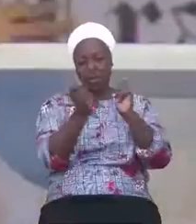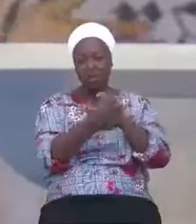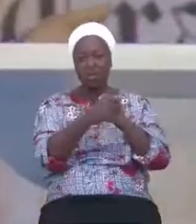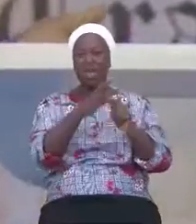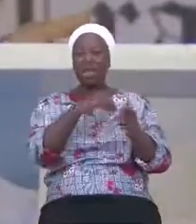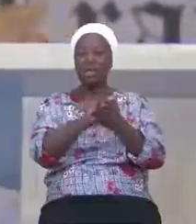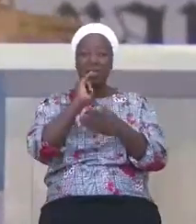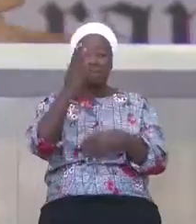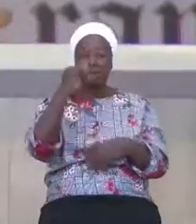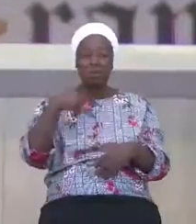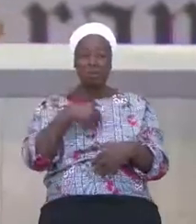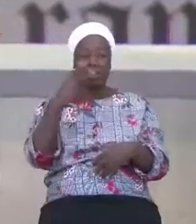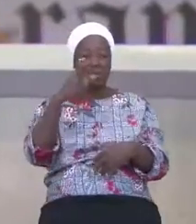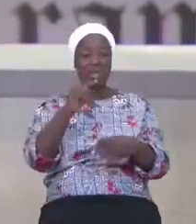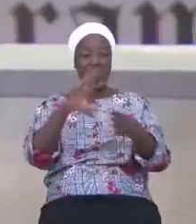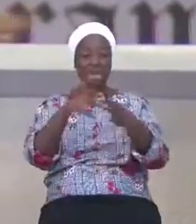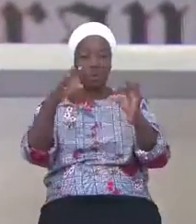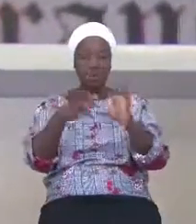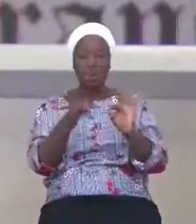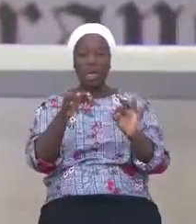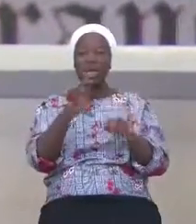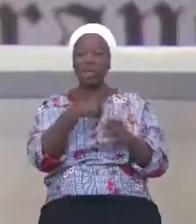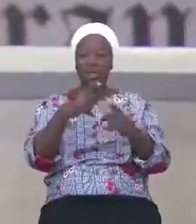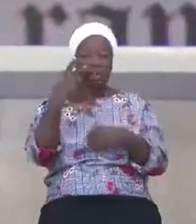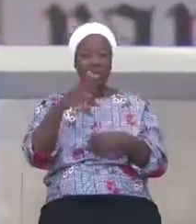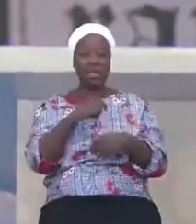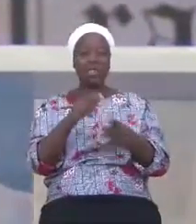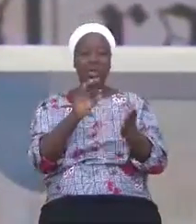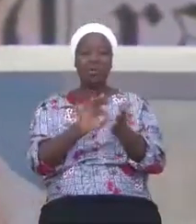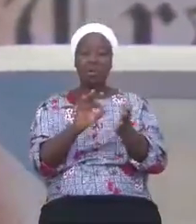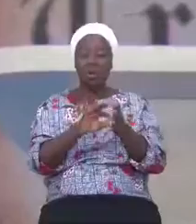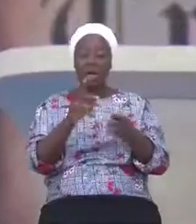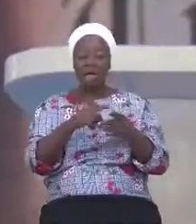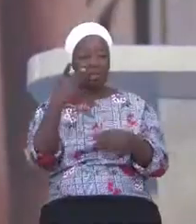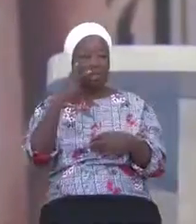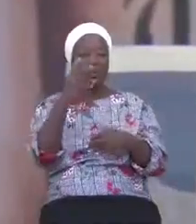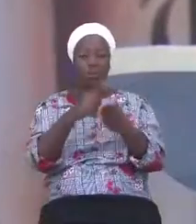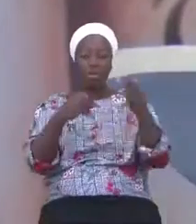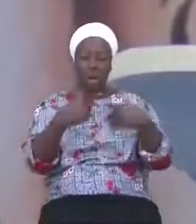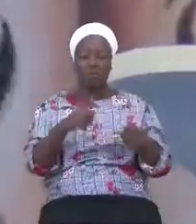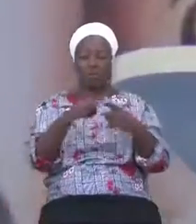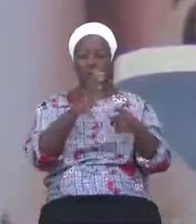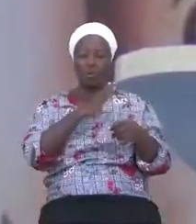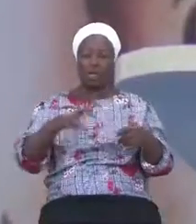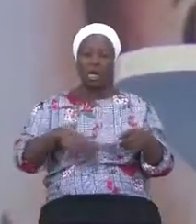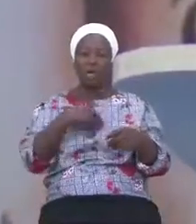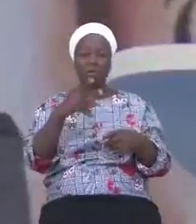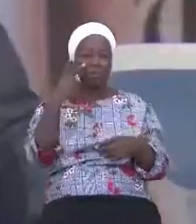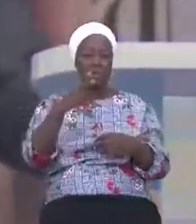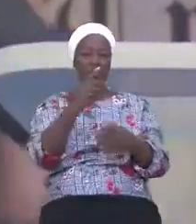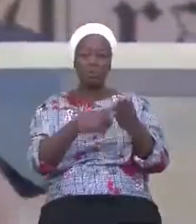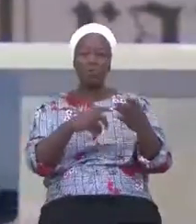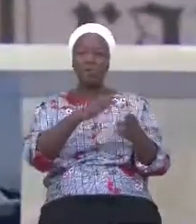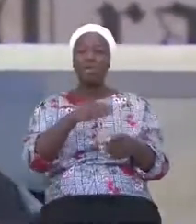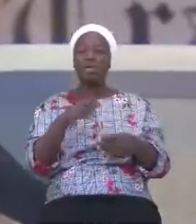nous considérons l'histoire, nous considérons le témoignage, nous considérons ce qui est arrivé à Christ, nous considérons la